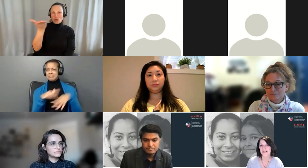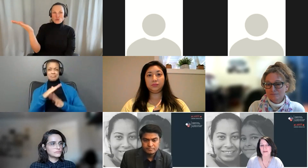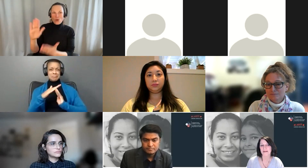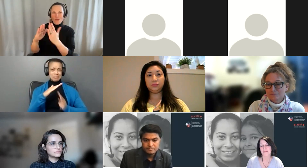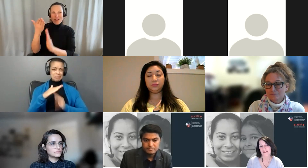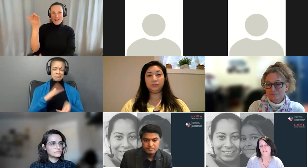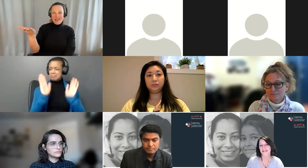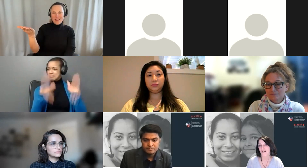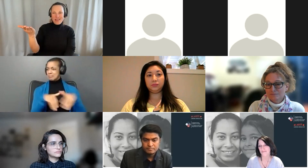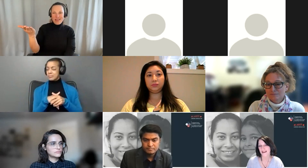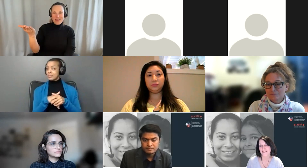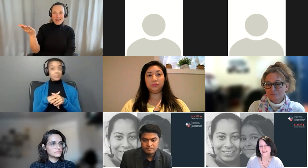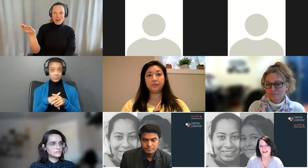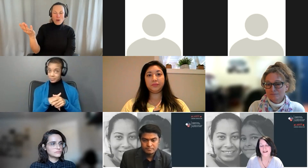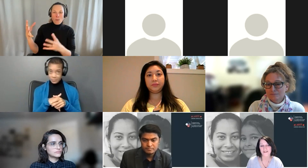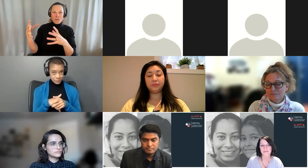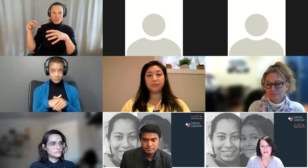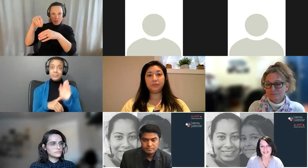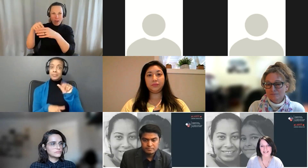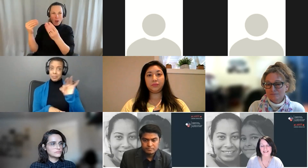questions d'immigration.